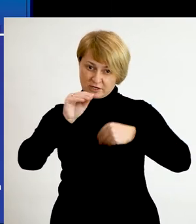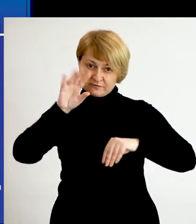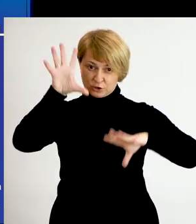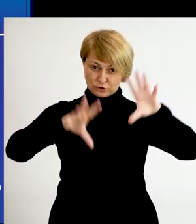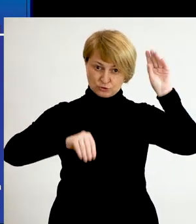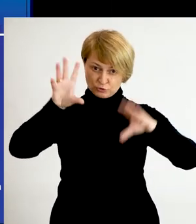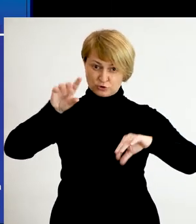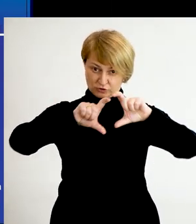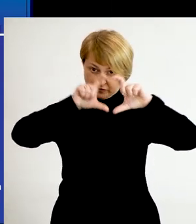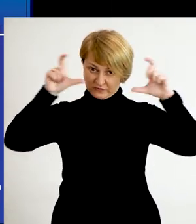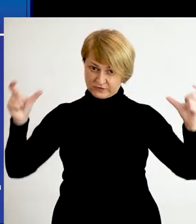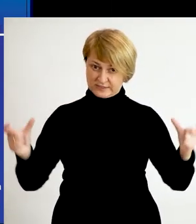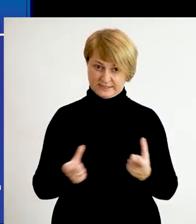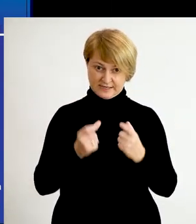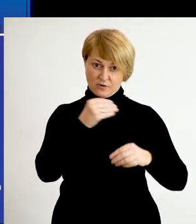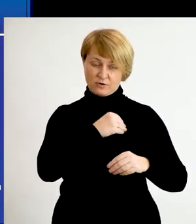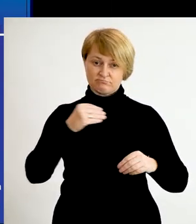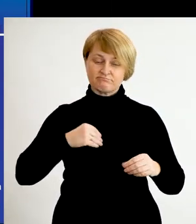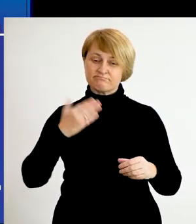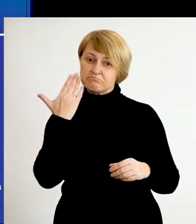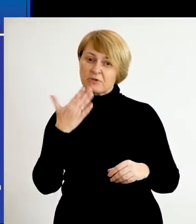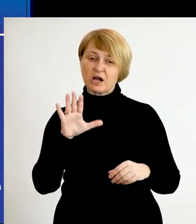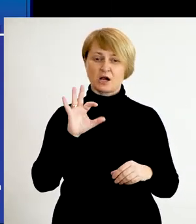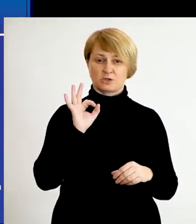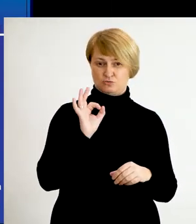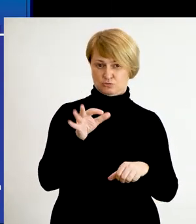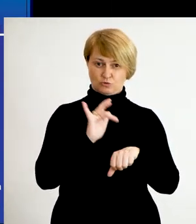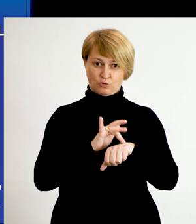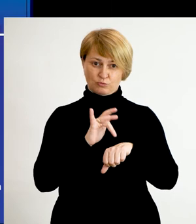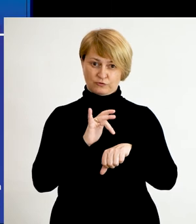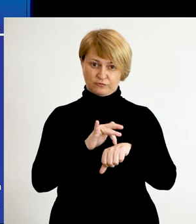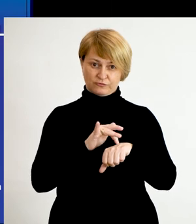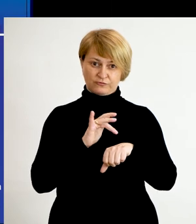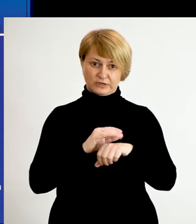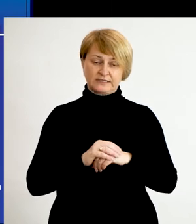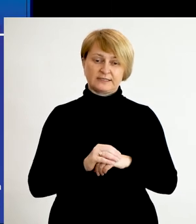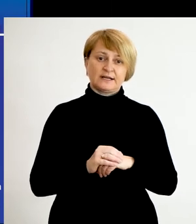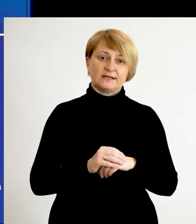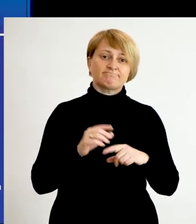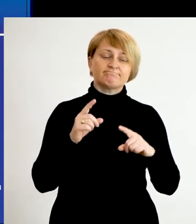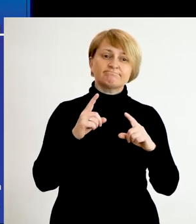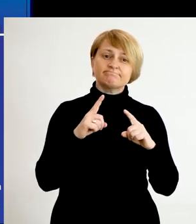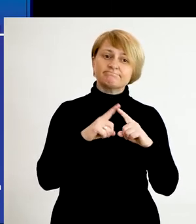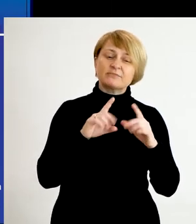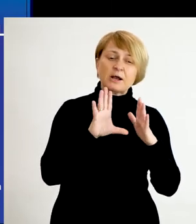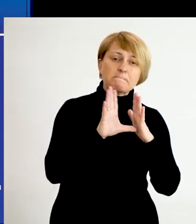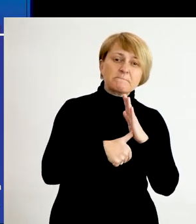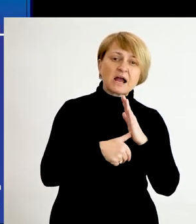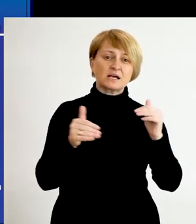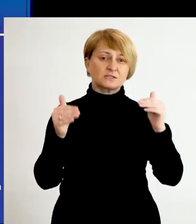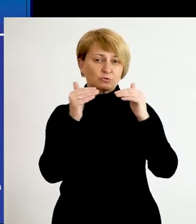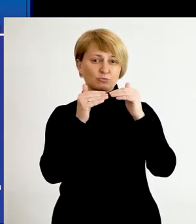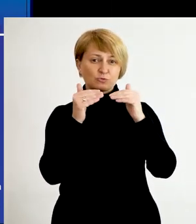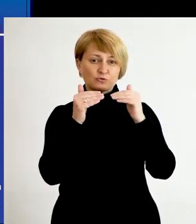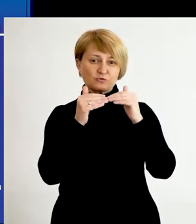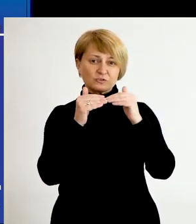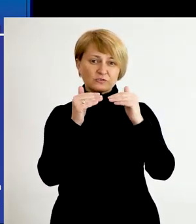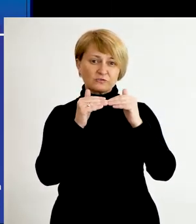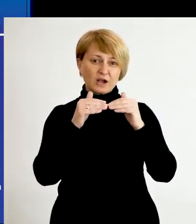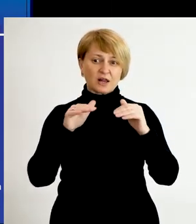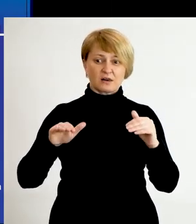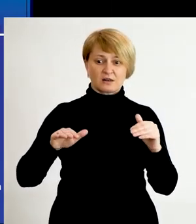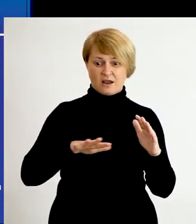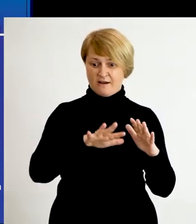Polsce. To jest bardzo dobry wynik, bo często miasta porównywalne do nas